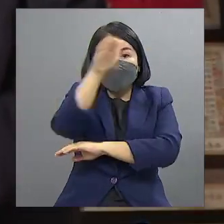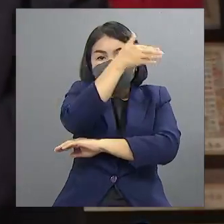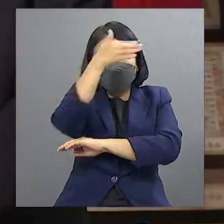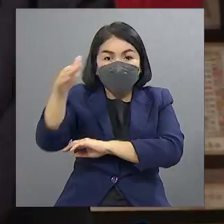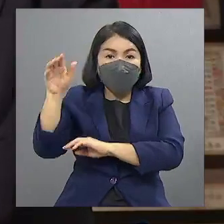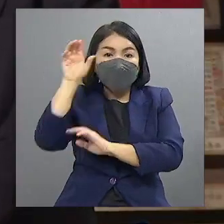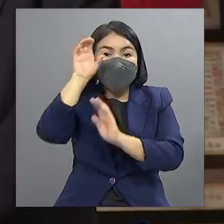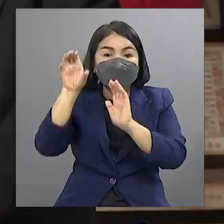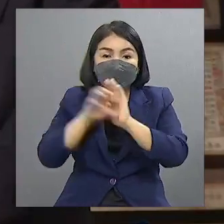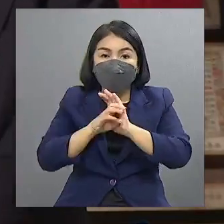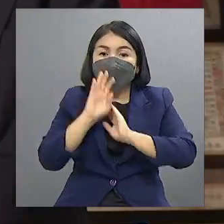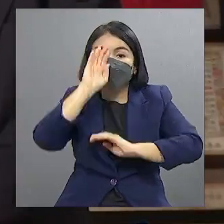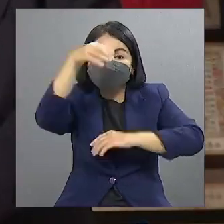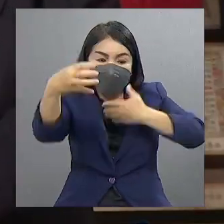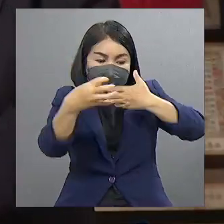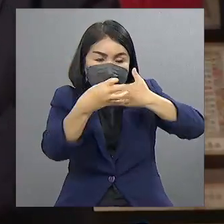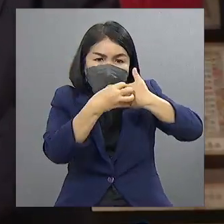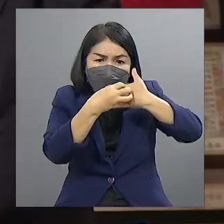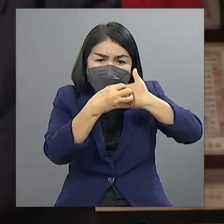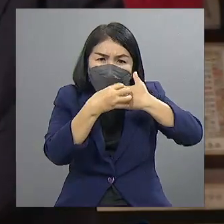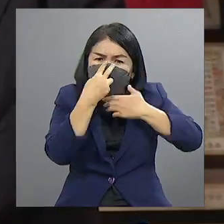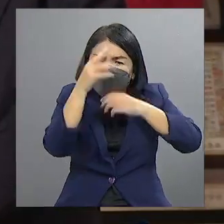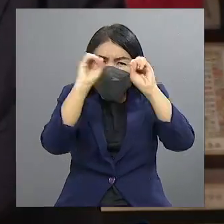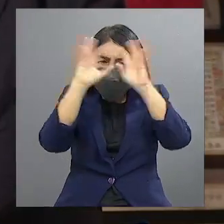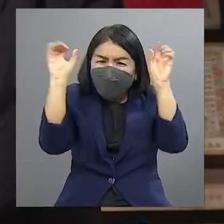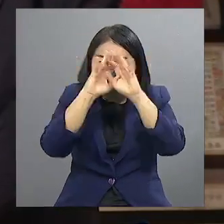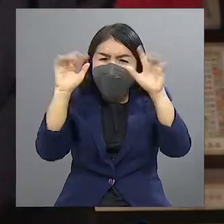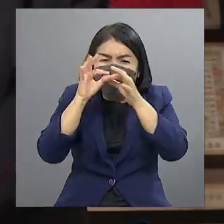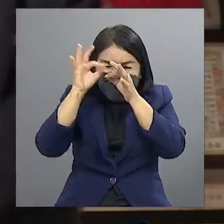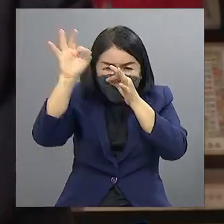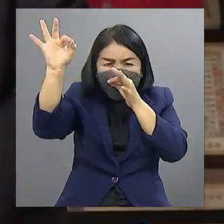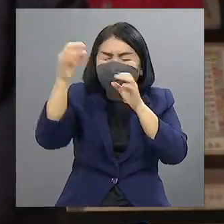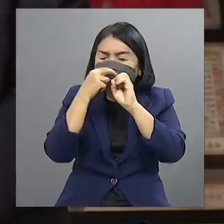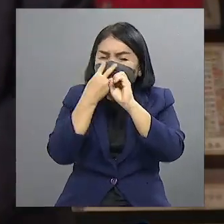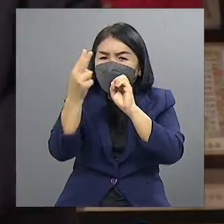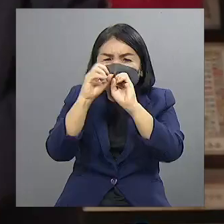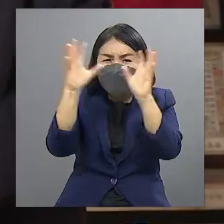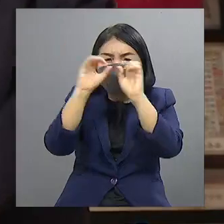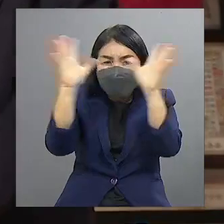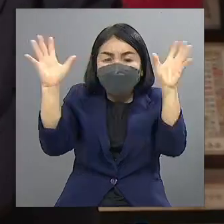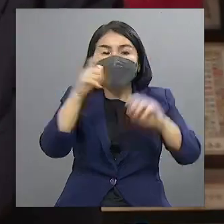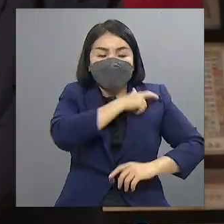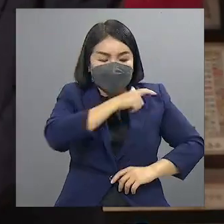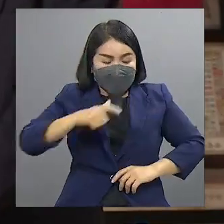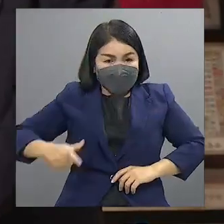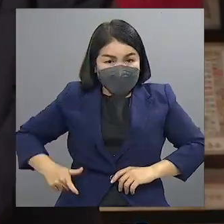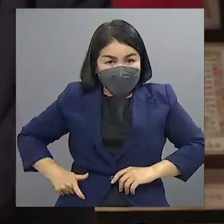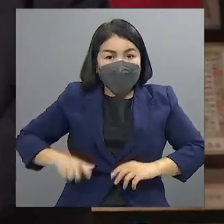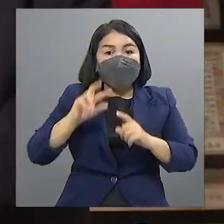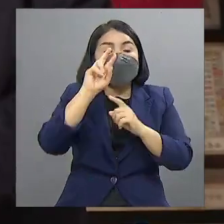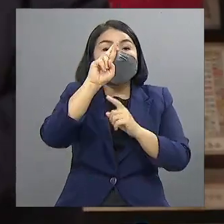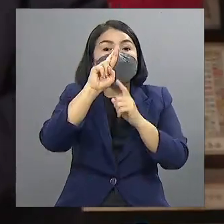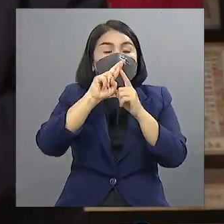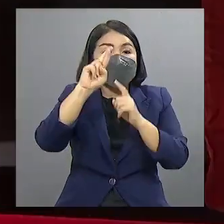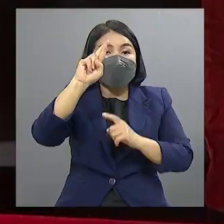ผือกนั้นแลดูไกลๆไม่รู้ว่าเป็นตัวอะไรเพราะฉะนั้นพระองค์จึงมีพระราชประสงค์ครับในการเปลี่ยนแปลงโดยการยุติการใช้